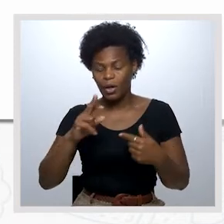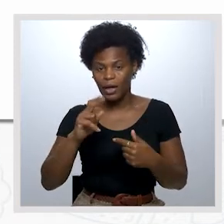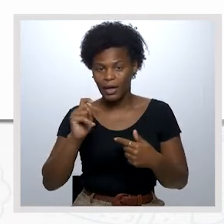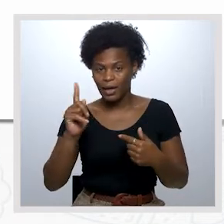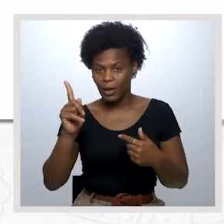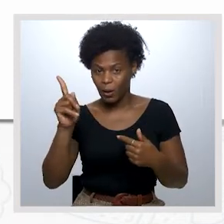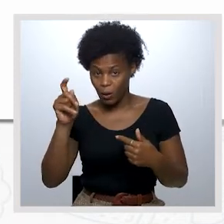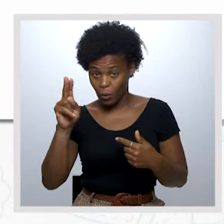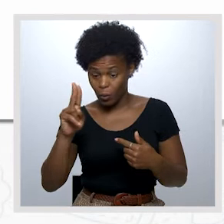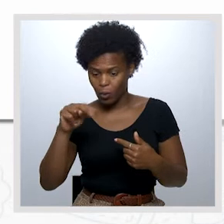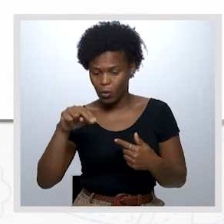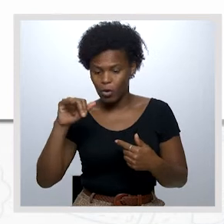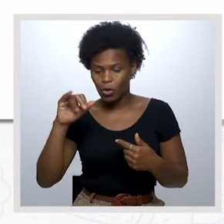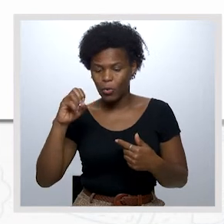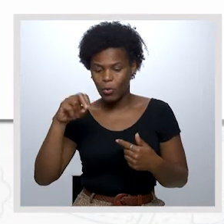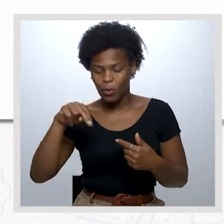On continue.